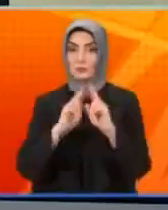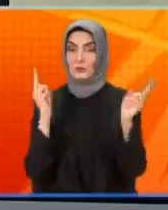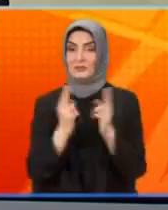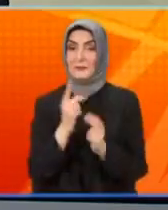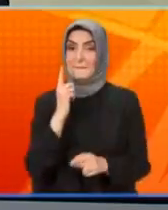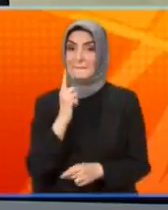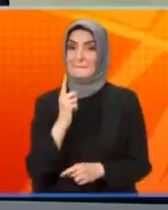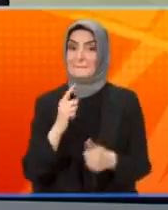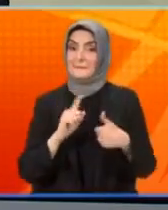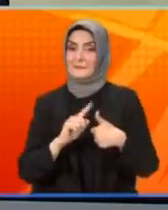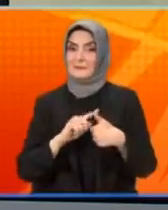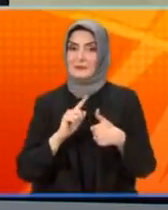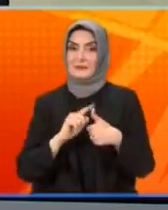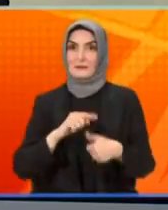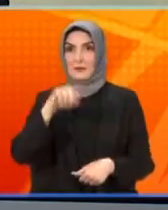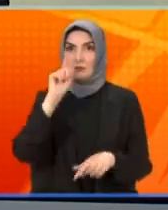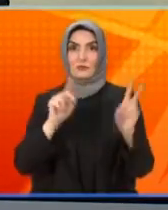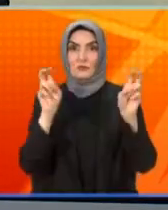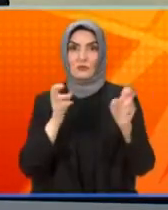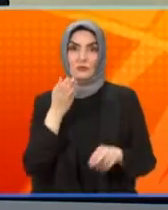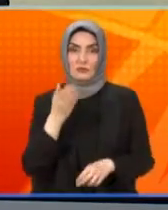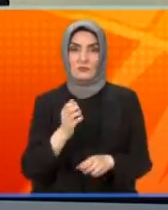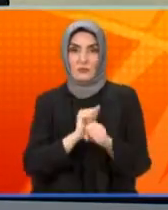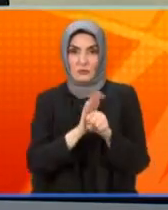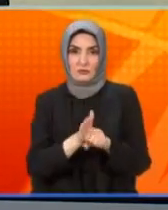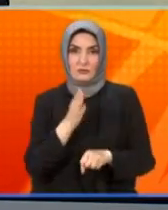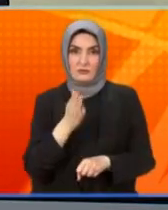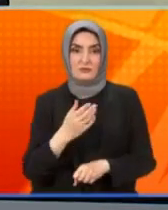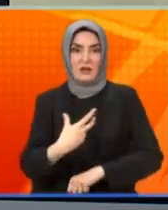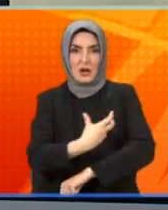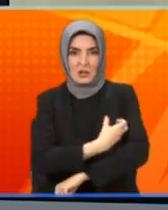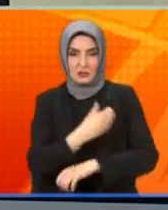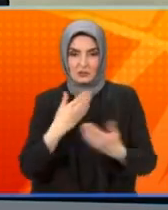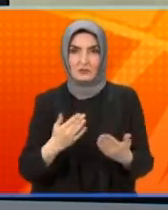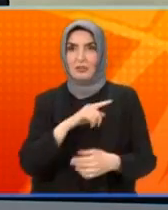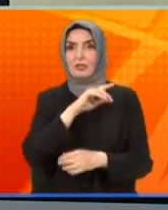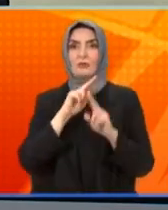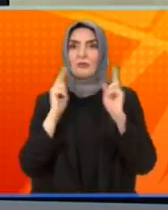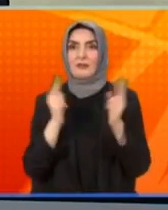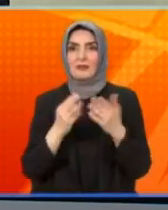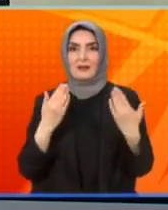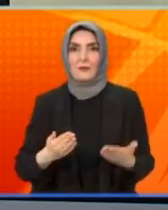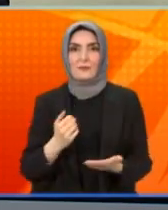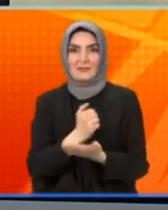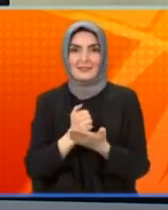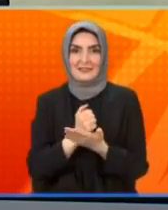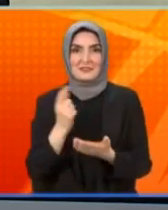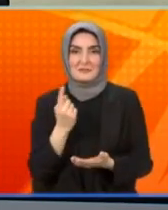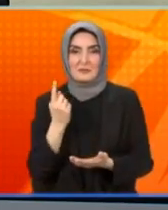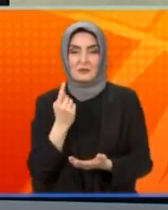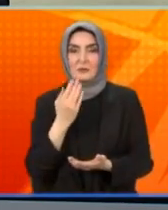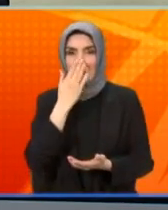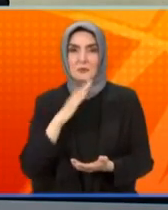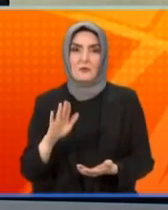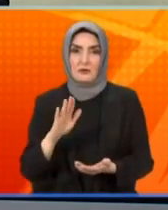Dünyanın bir numaralı gündem maddesi koronavirüs. Henüz ne bir aşısı ne de dünyaca kabul gören bir ilacı var bu virüsün. Ancak